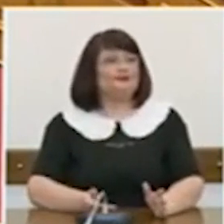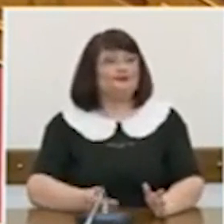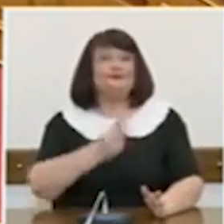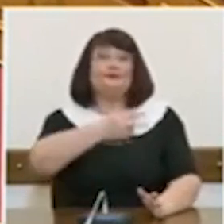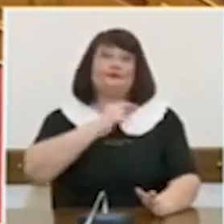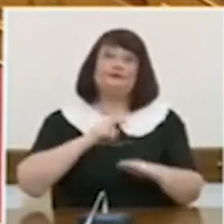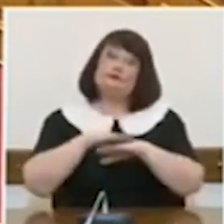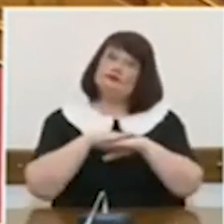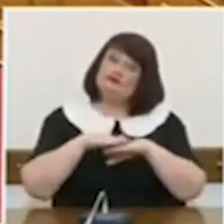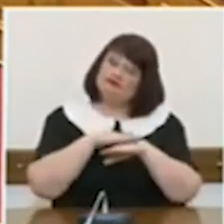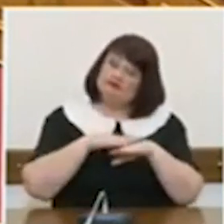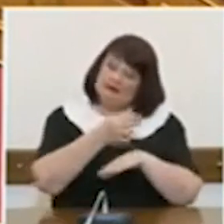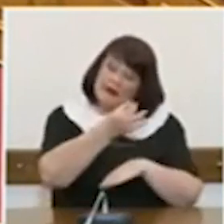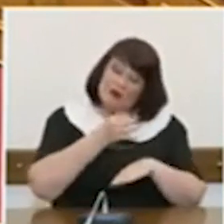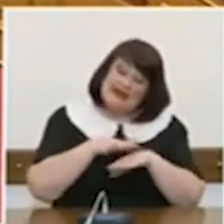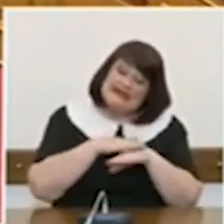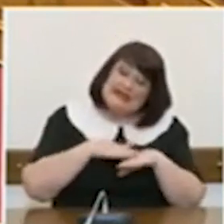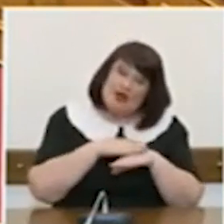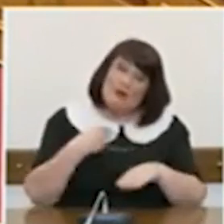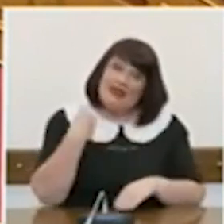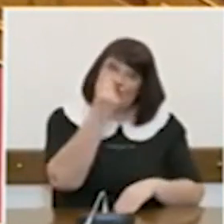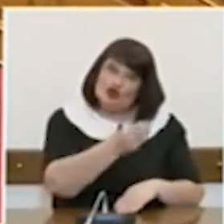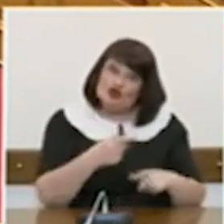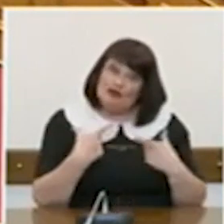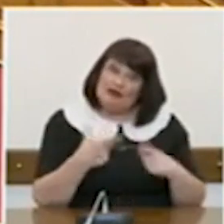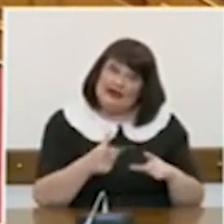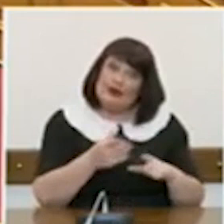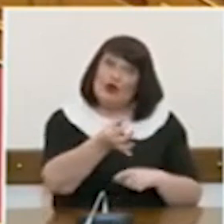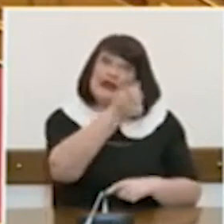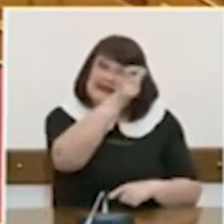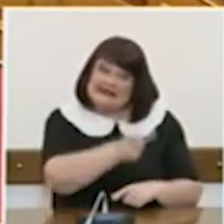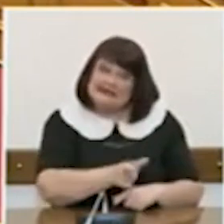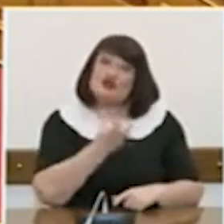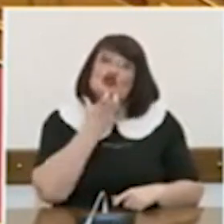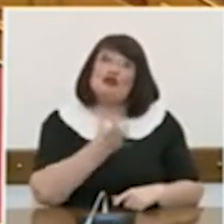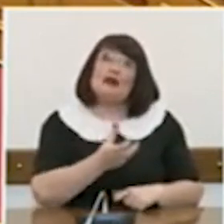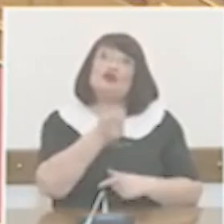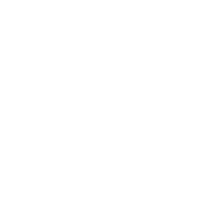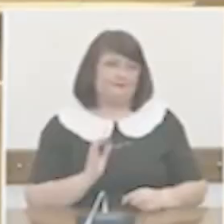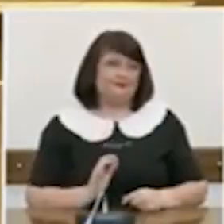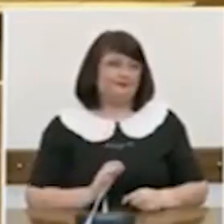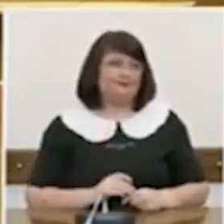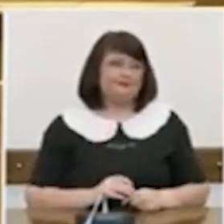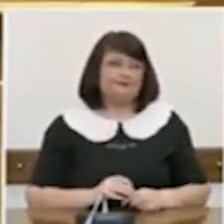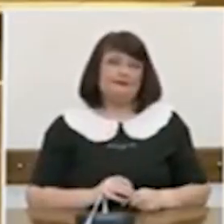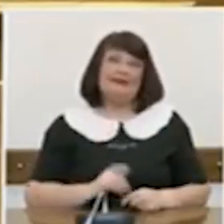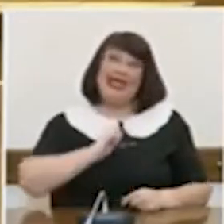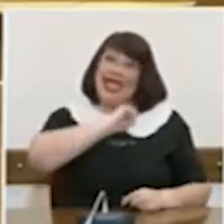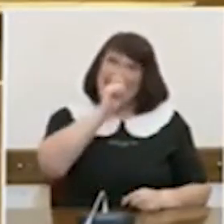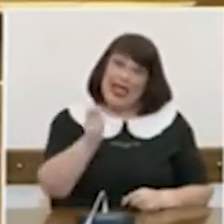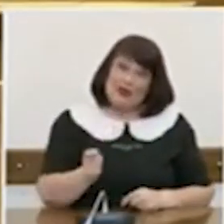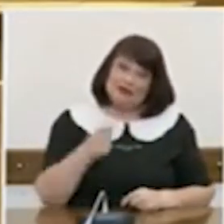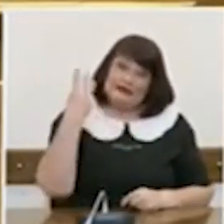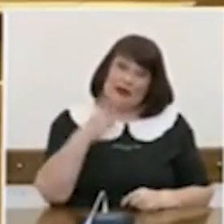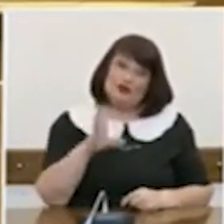για την... Όπως θα μου πείτε και μια συγγνώμη ως σοβαρός άνθρωπος για αυτό που είπατε στο συνέδριο εσείς. Εγώ θα στο φέρω. Τον ανέβηκαν και άλλα. Τον